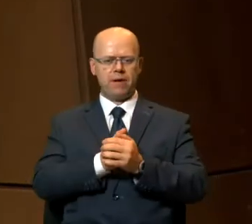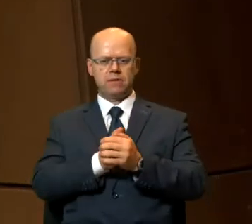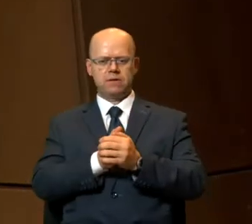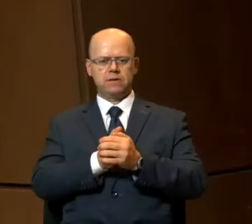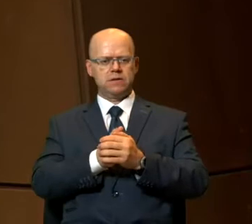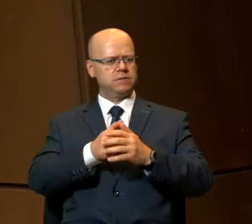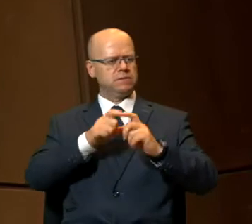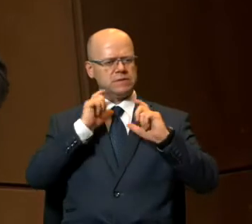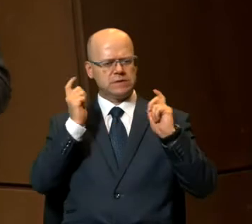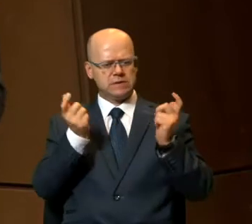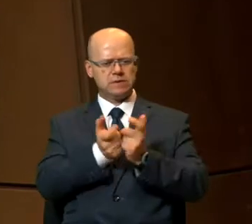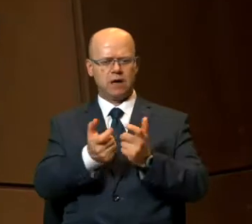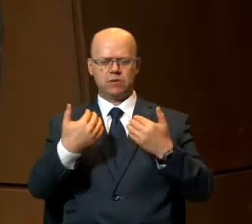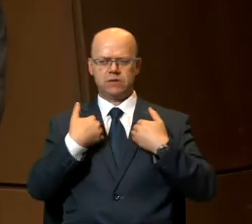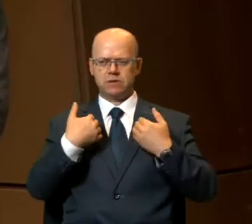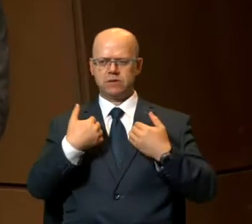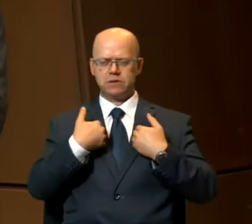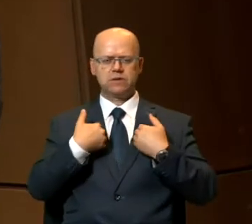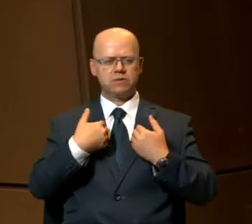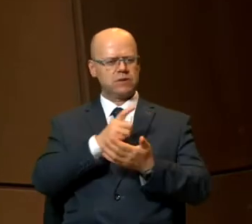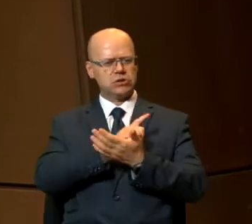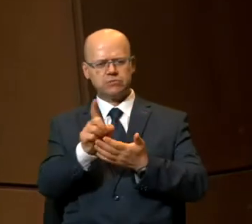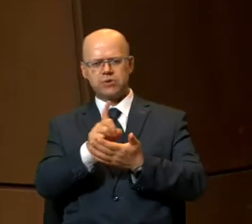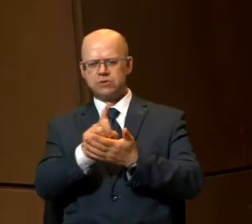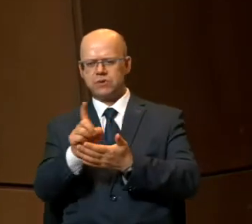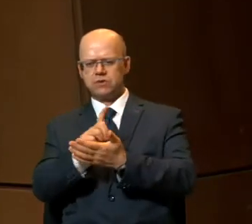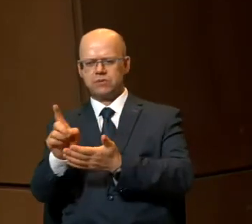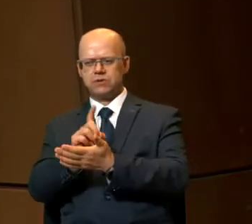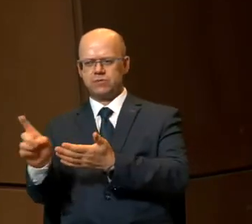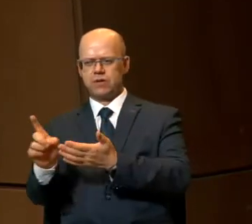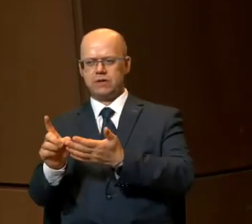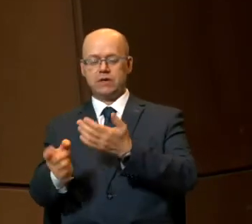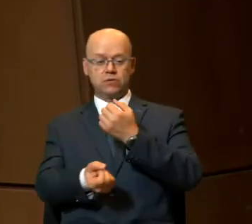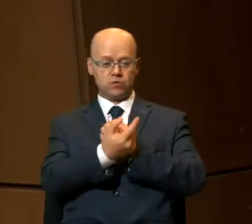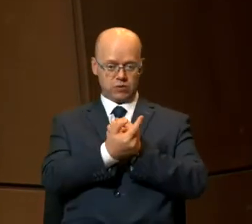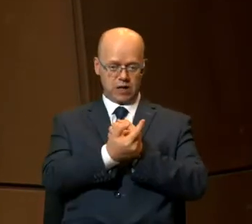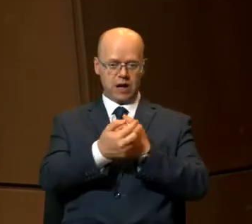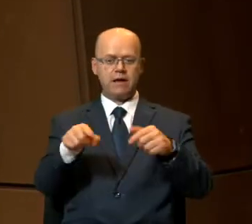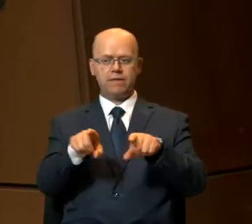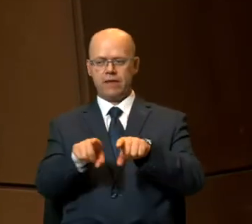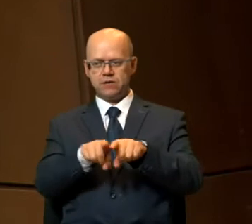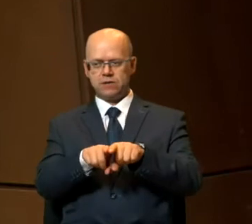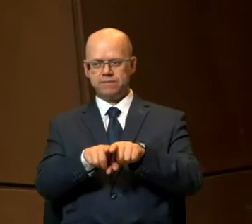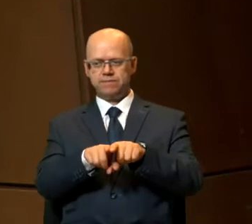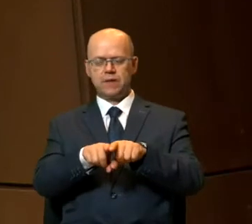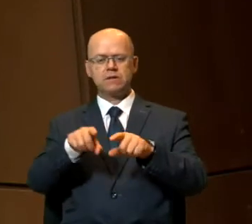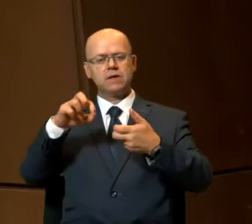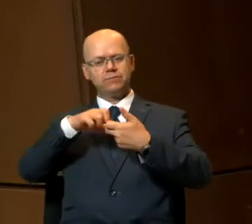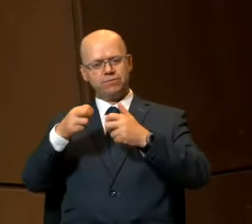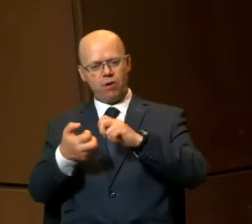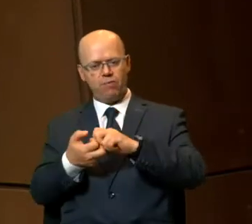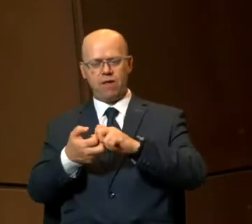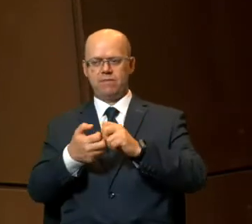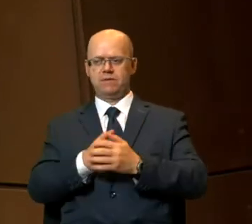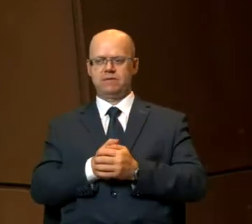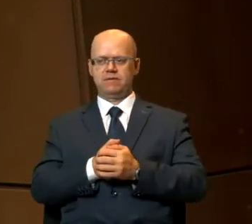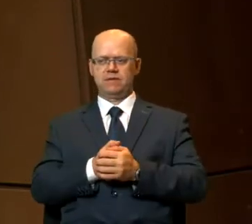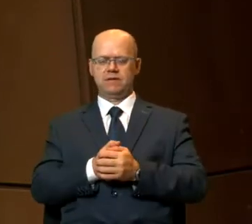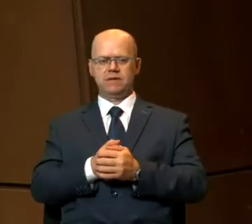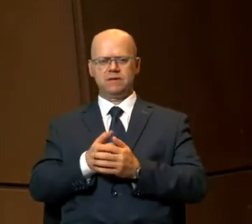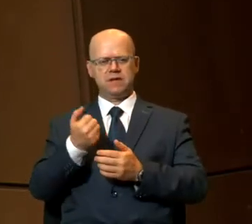to tryb agresji, który jest bardzo skuteczny, ale prowadzi on do pewnych problemów. I